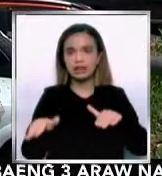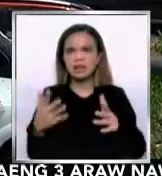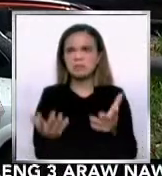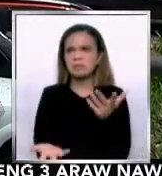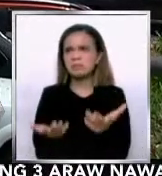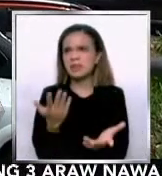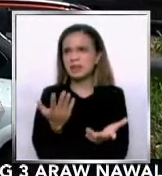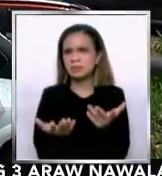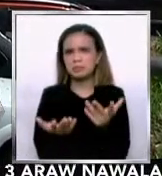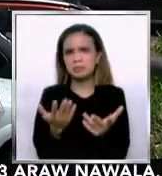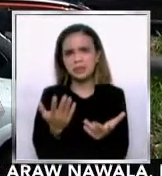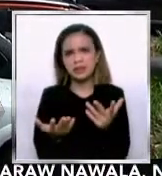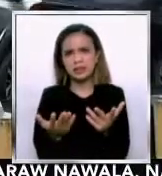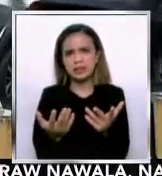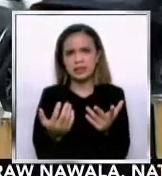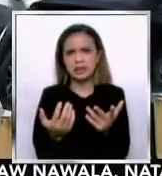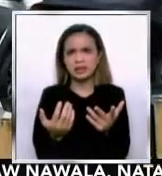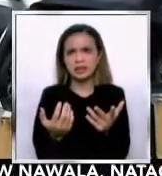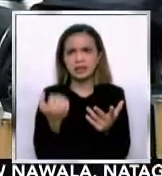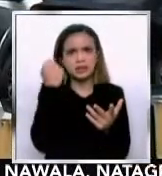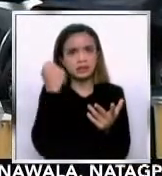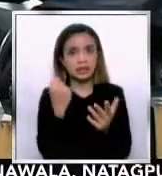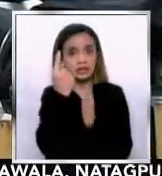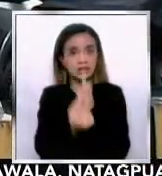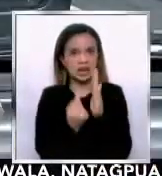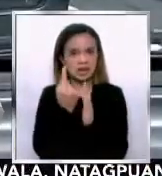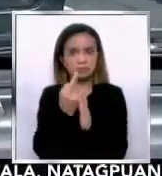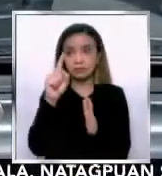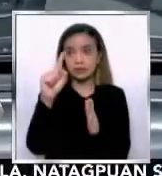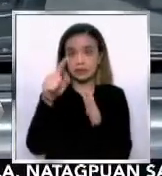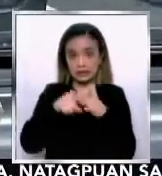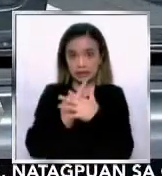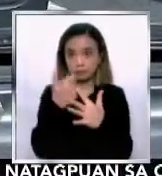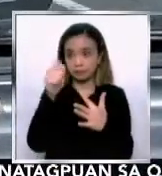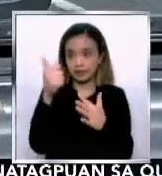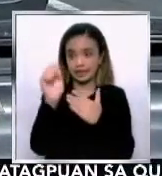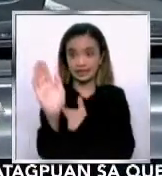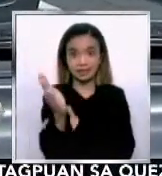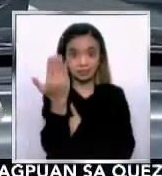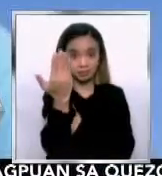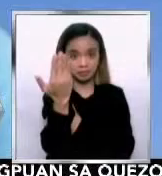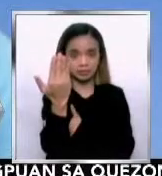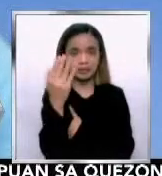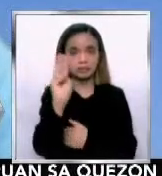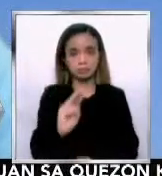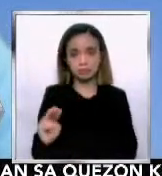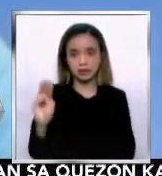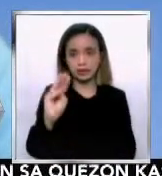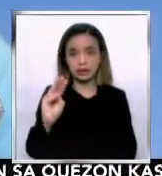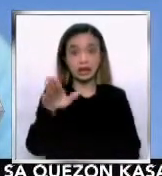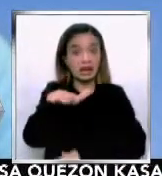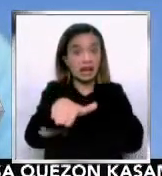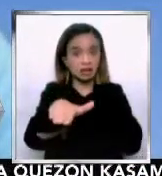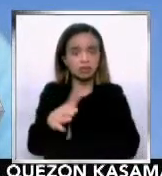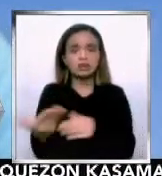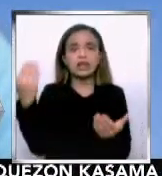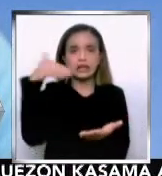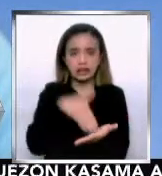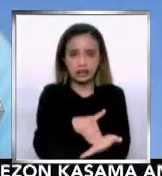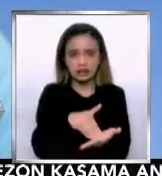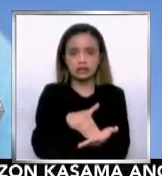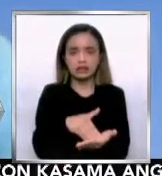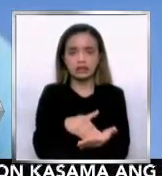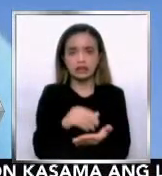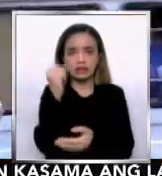yung afternoon rush hour, mga 10 a.m. ng Monday. Tapos normally yung bandang hapon, medyo may rush na naman po tayo ng volume